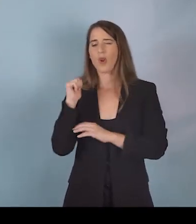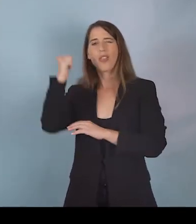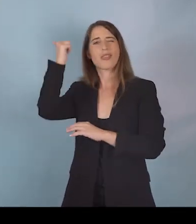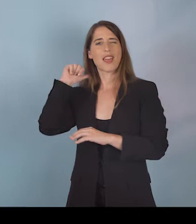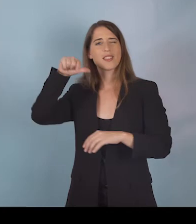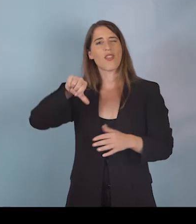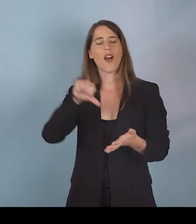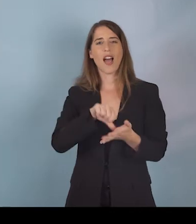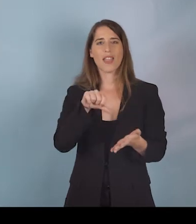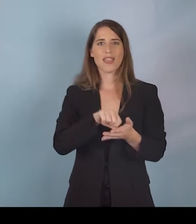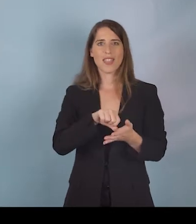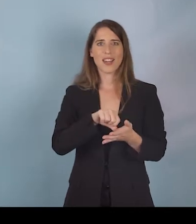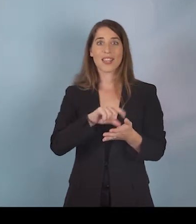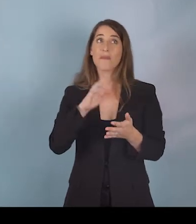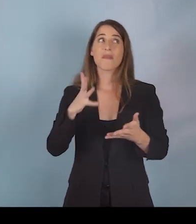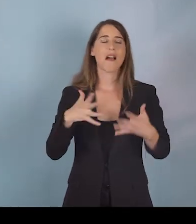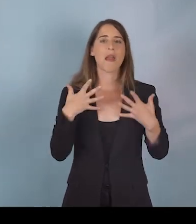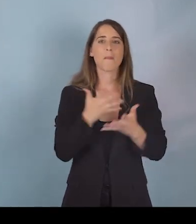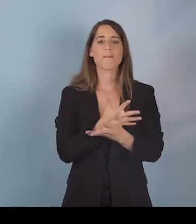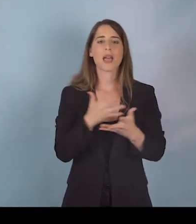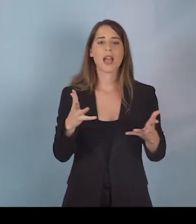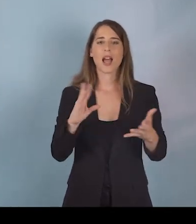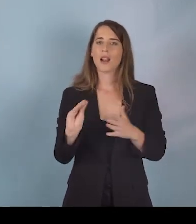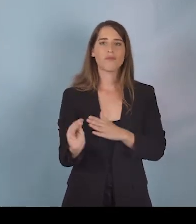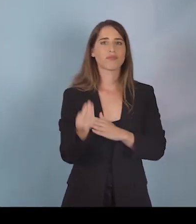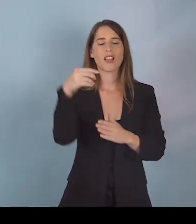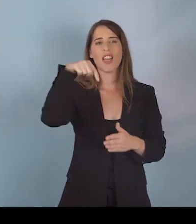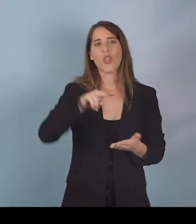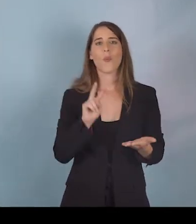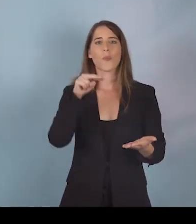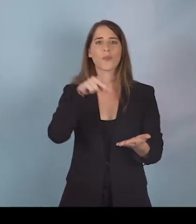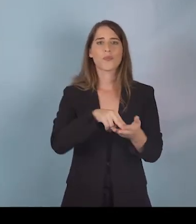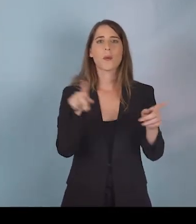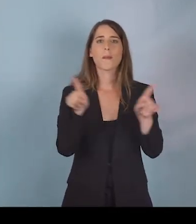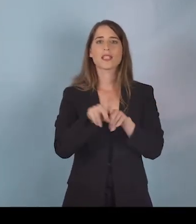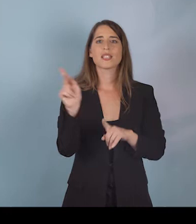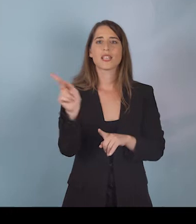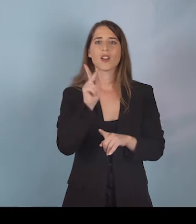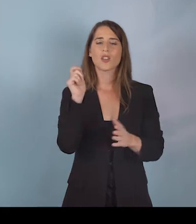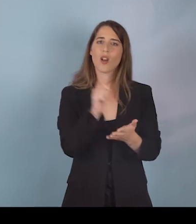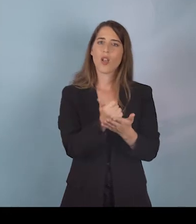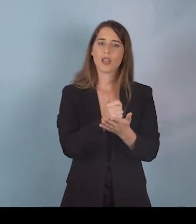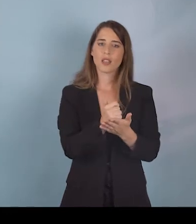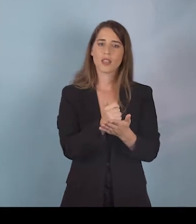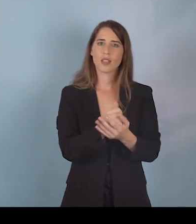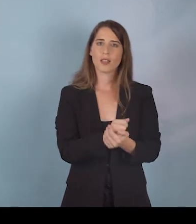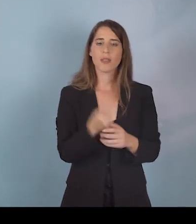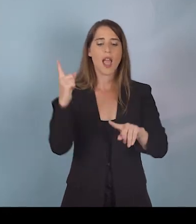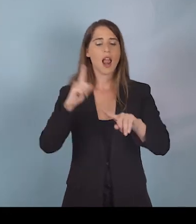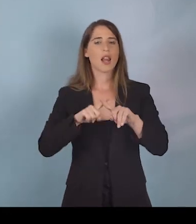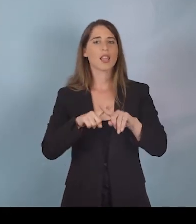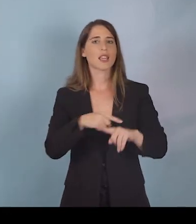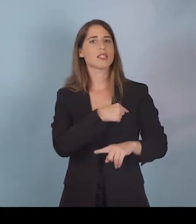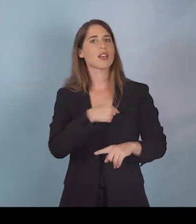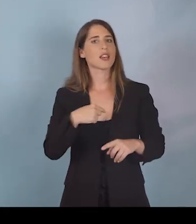Αθήνας. Από προχθές ξεκίνησα. Και είναι μεγάλη χαρά να βρεθώ σε αυτό το πάνελ με όλες τις κοινότητες